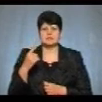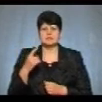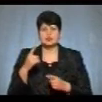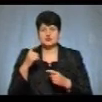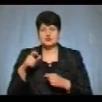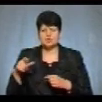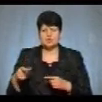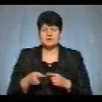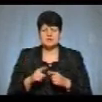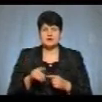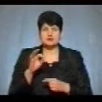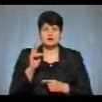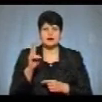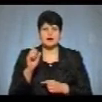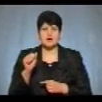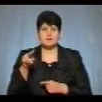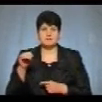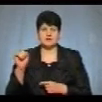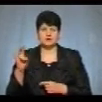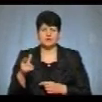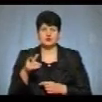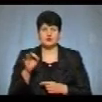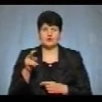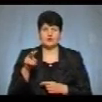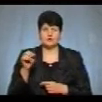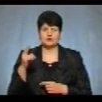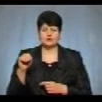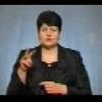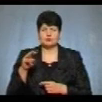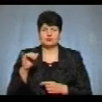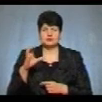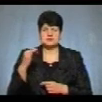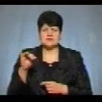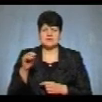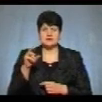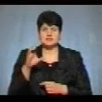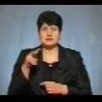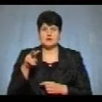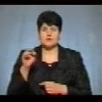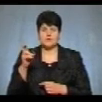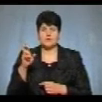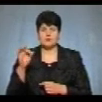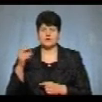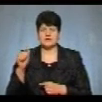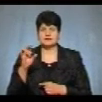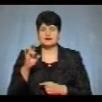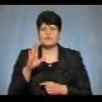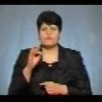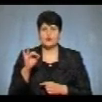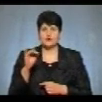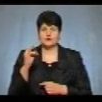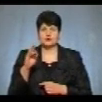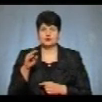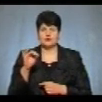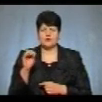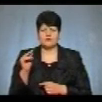це Олександр Капінос, Устим Голоднюк, Василь Мойсей, Ігор Костенко, Тарас Слободян, Назар Войтович і Василь Аксенен.